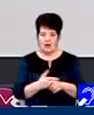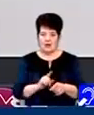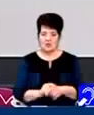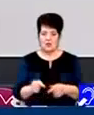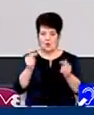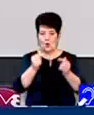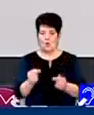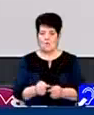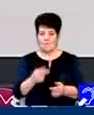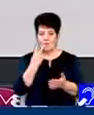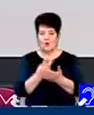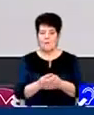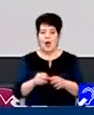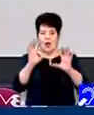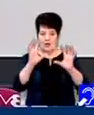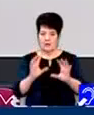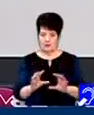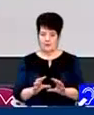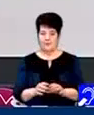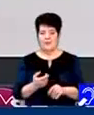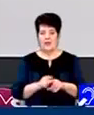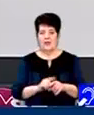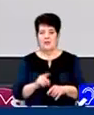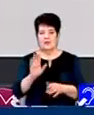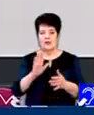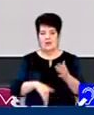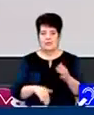conform prevederilor Codului Muncii, persoana juridică